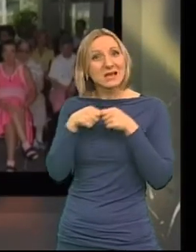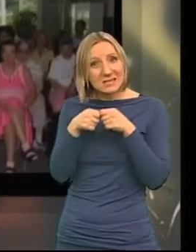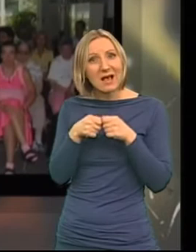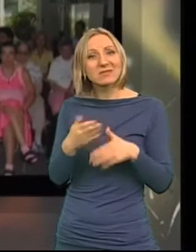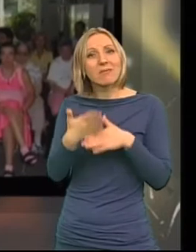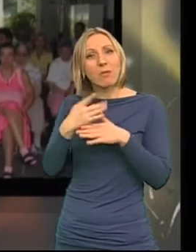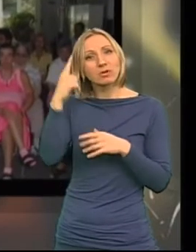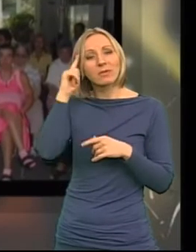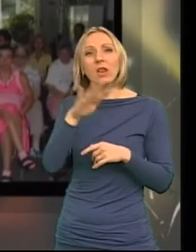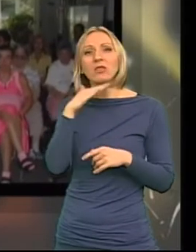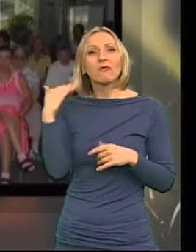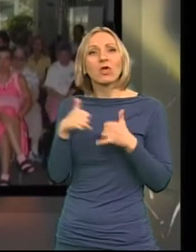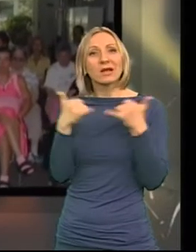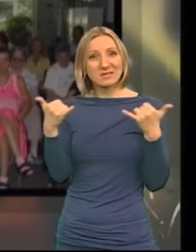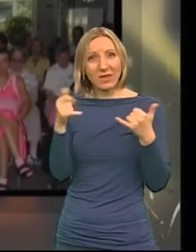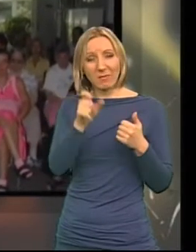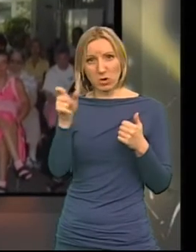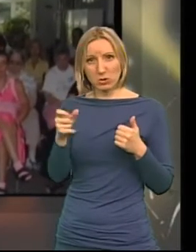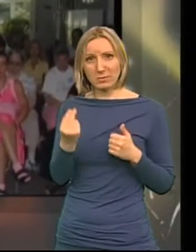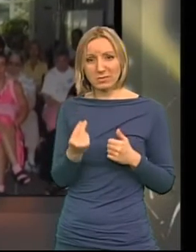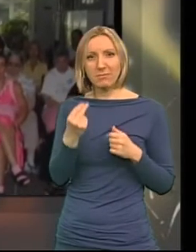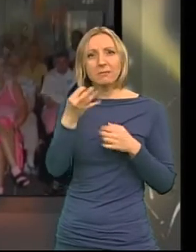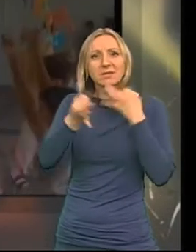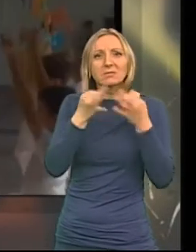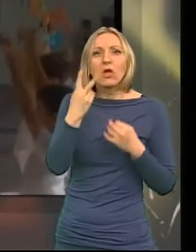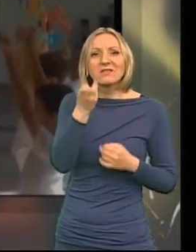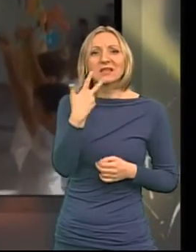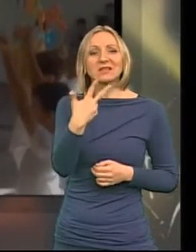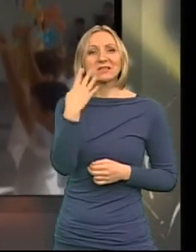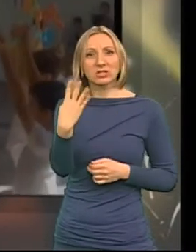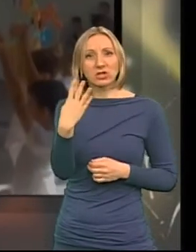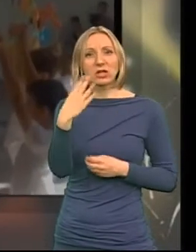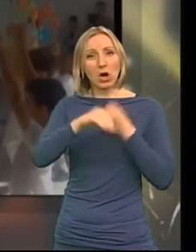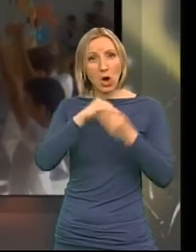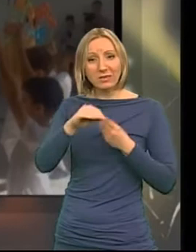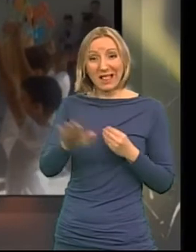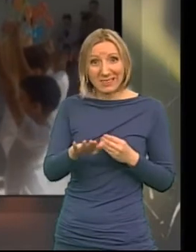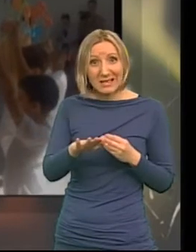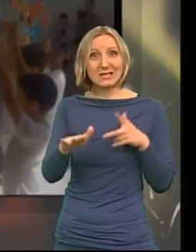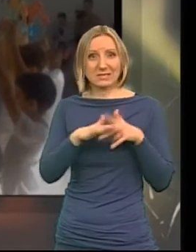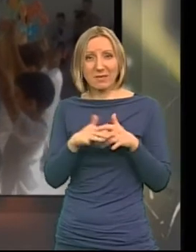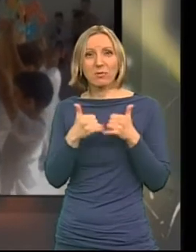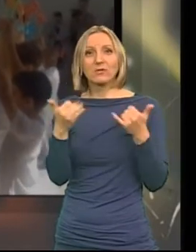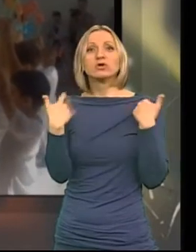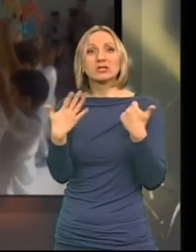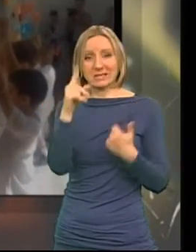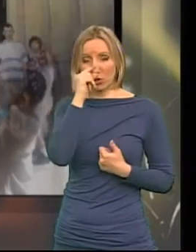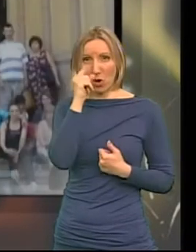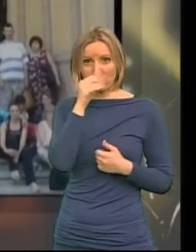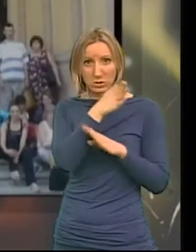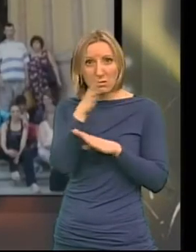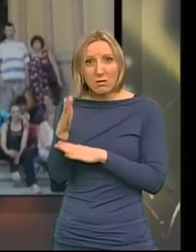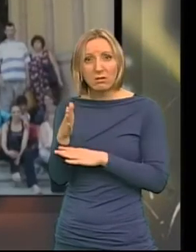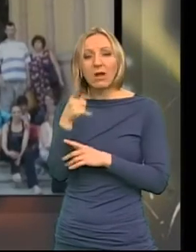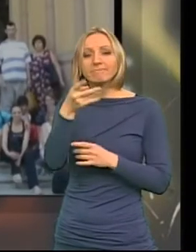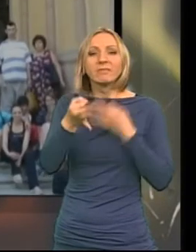razvijenim osobama Srbije ispitao je 234 roditelja dece sa smetnjama u razvoju u oko 60 opština. Intervjuisane